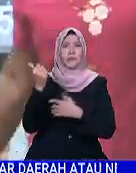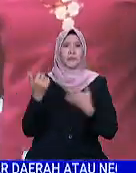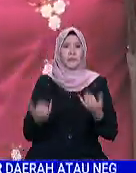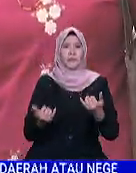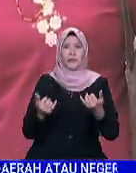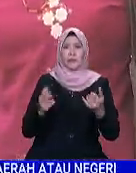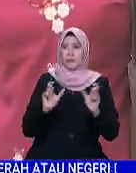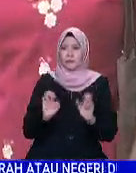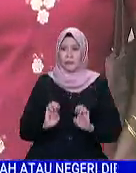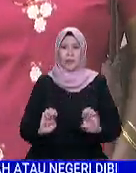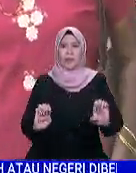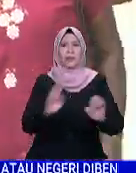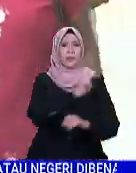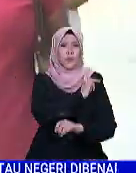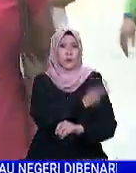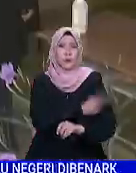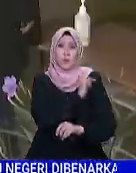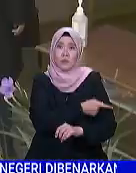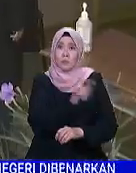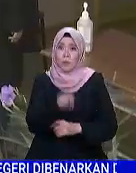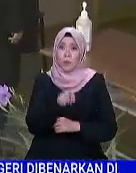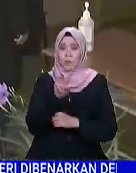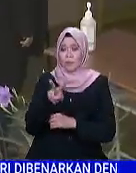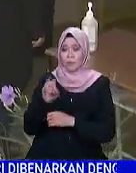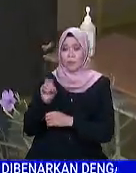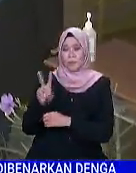pelaksanaan Odina darurat kuasa-kuasa perlu